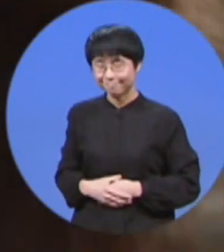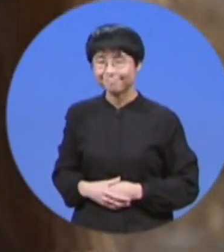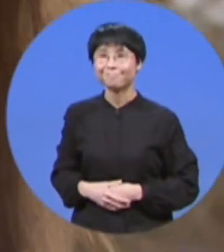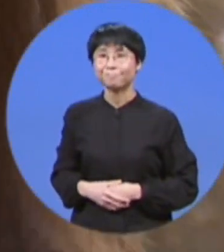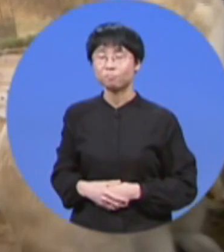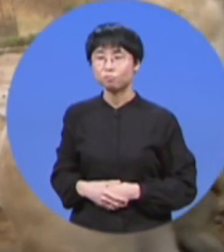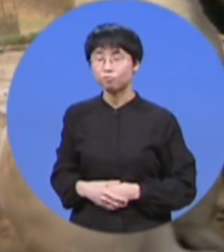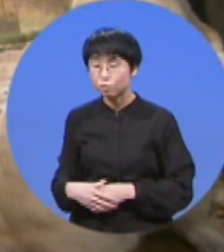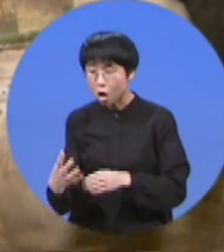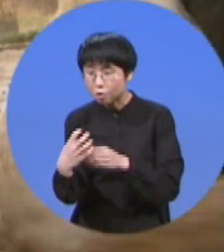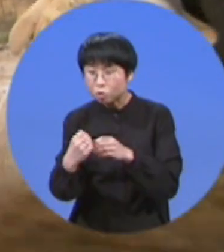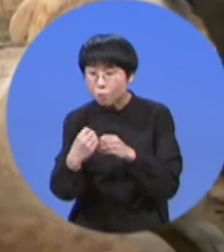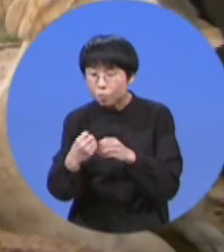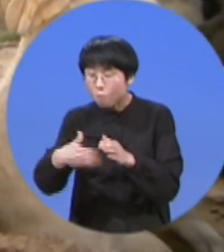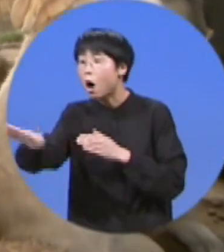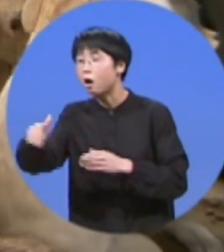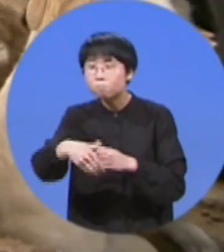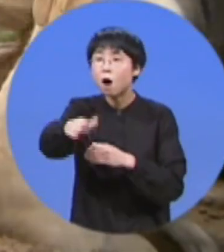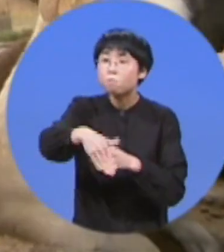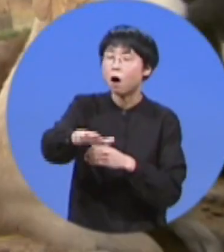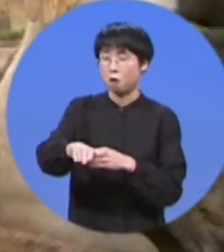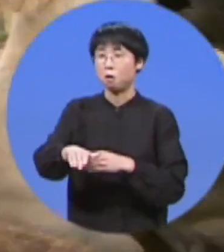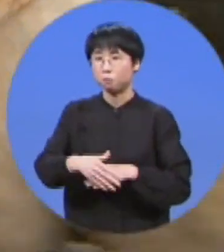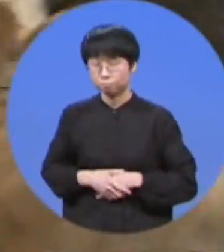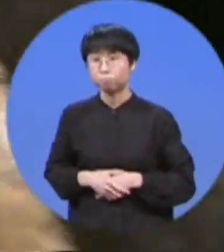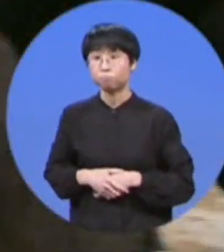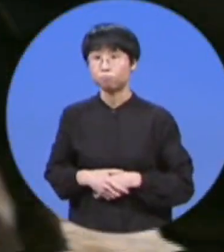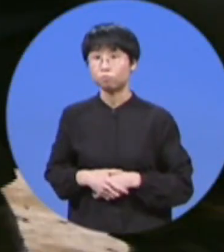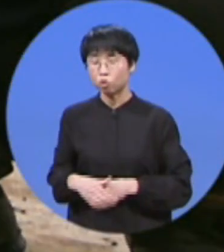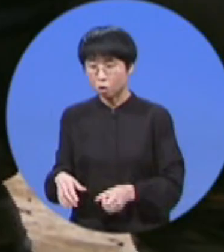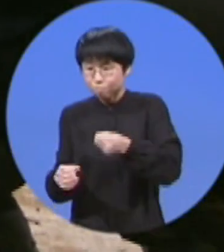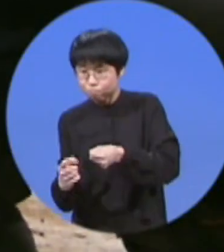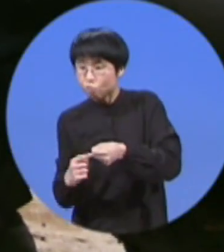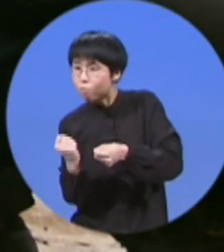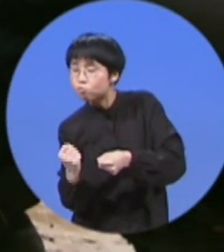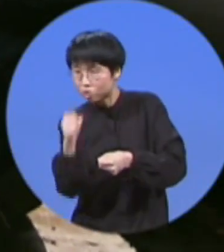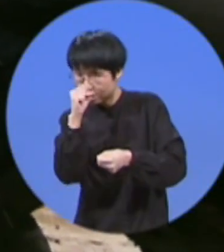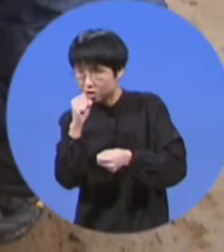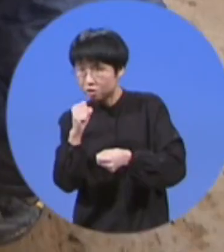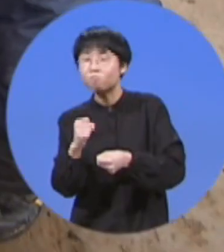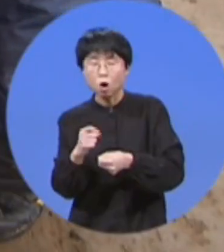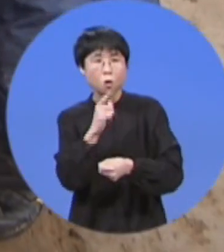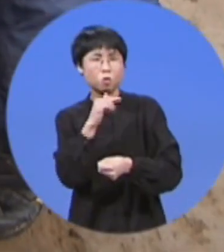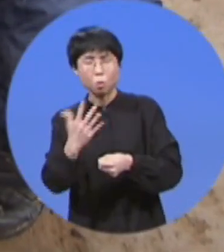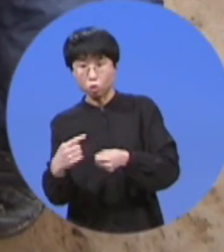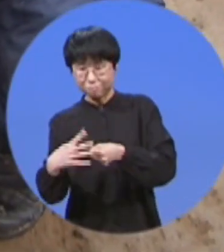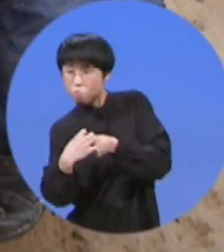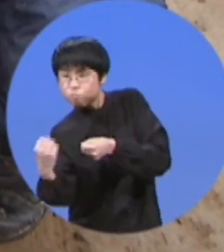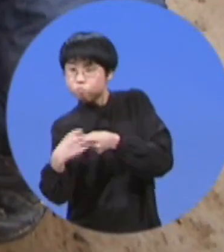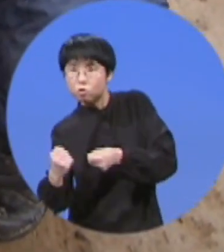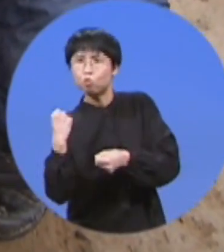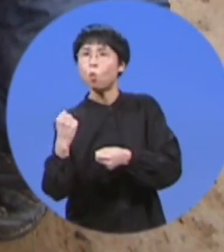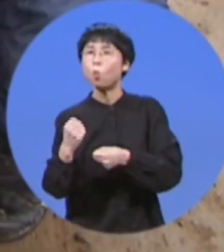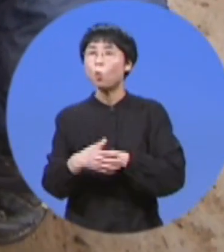なんかもらったらみんなすぐどこ行っちゃう。 こうやってちょっとキープしといたらどうですか。 なるほど。 うん、離さずに。 でも結構ね力